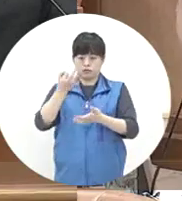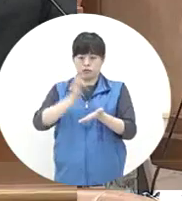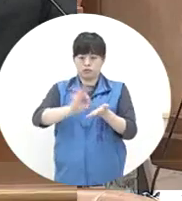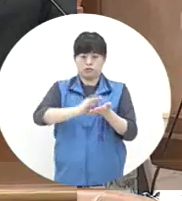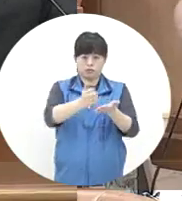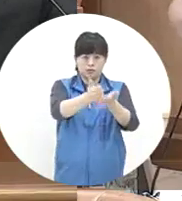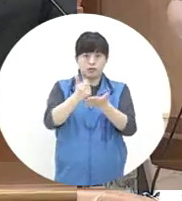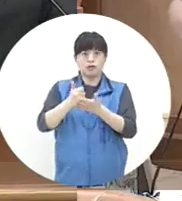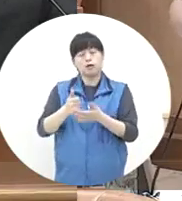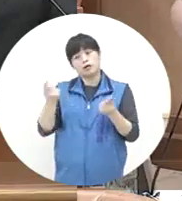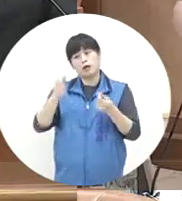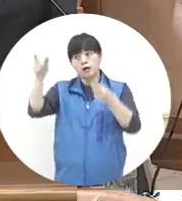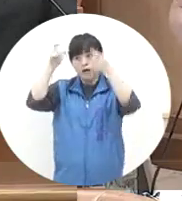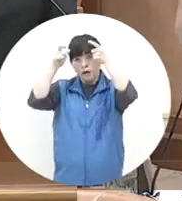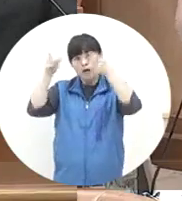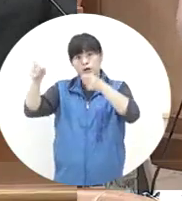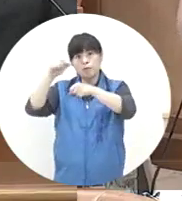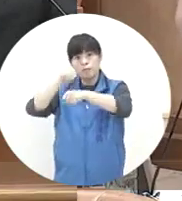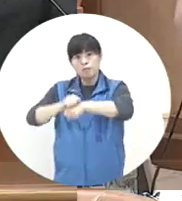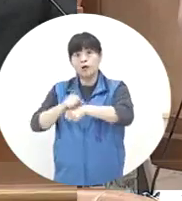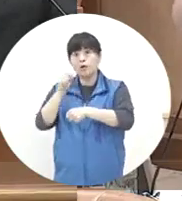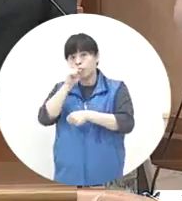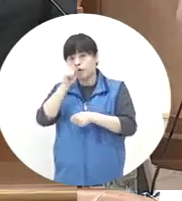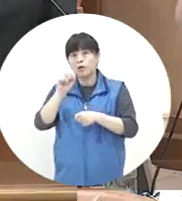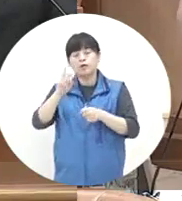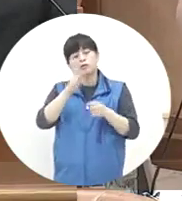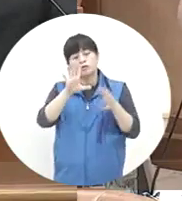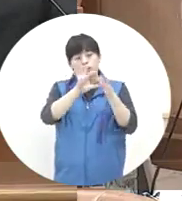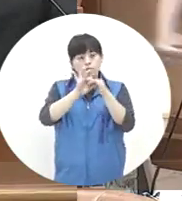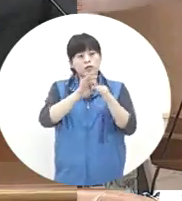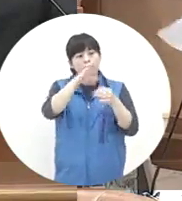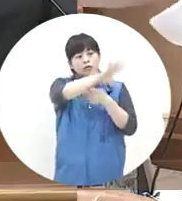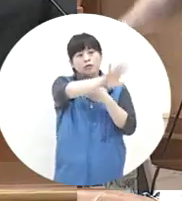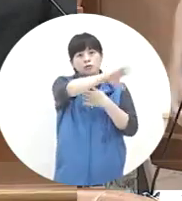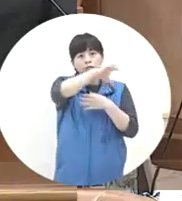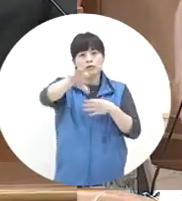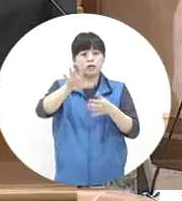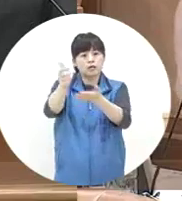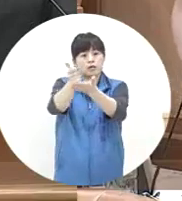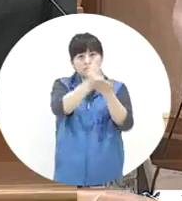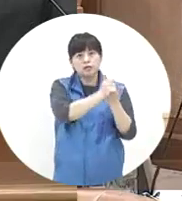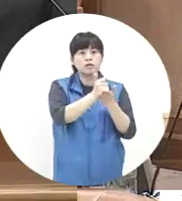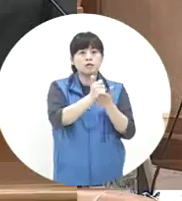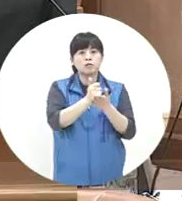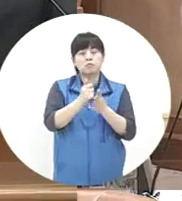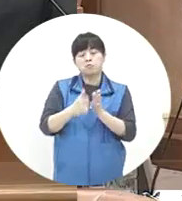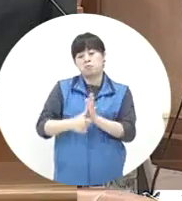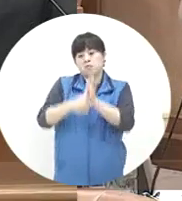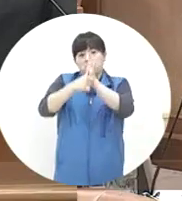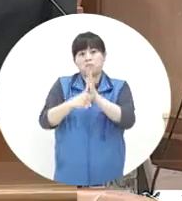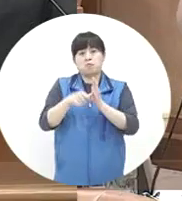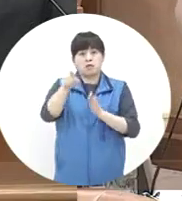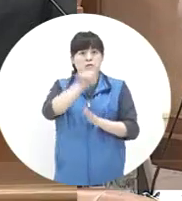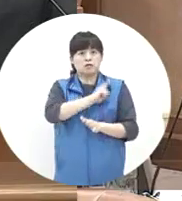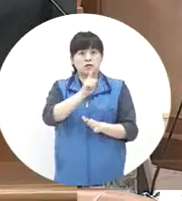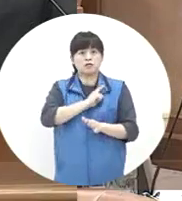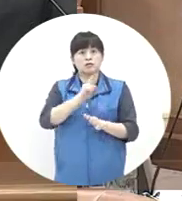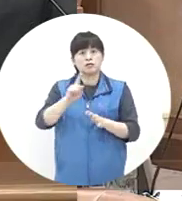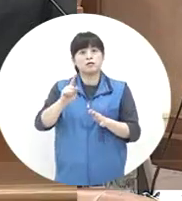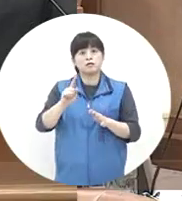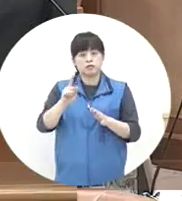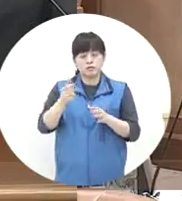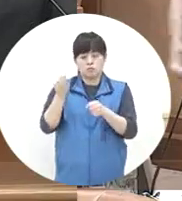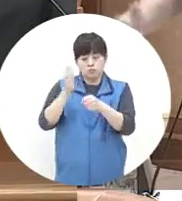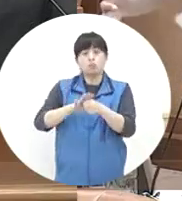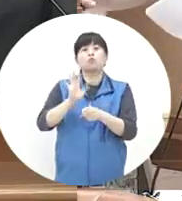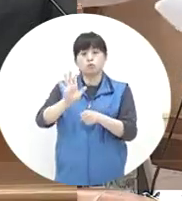看，像高雄这样子的，或其他相关的地方哦，人家邀请来。他们本身也提供一些相关的补助